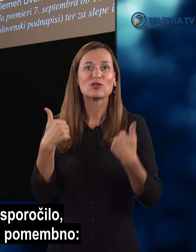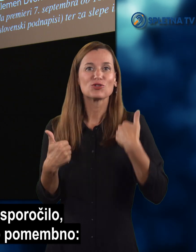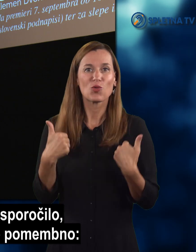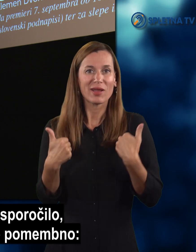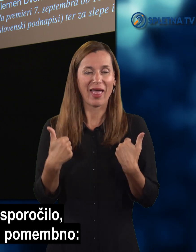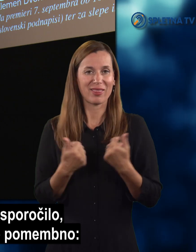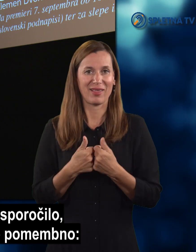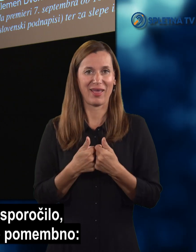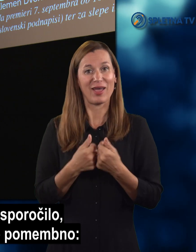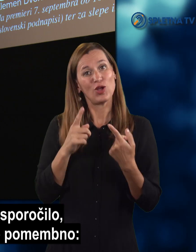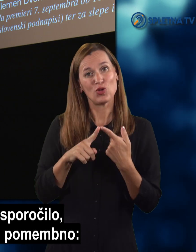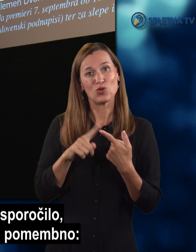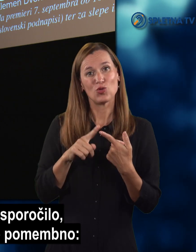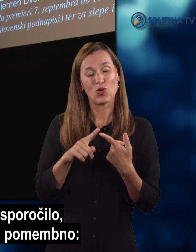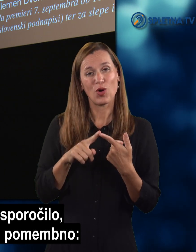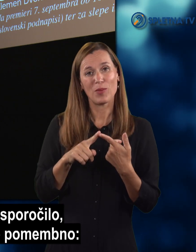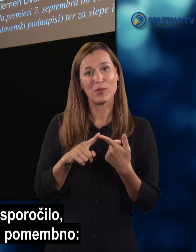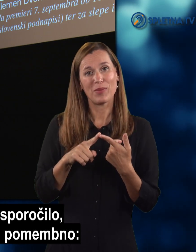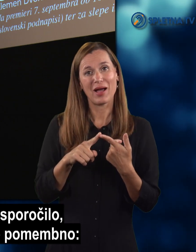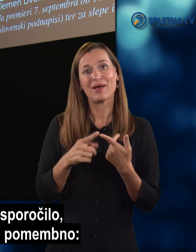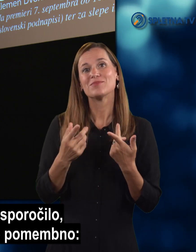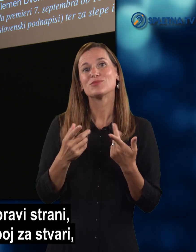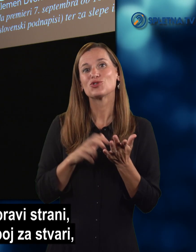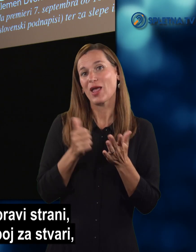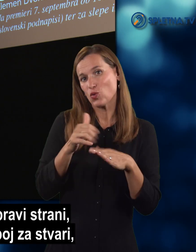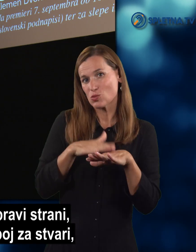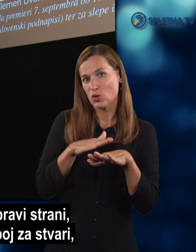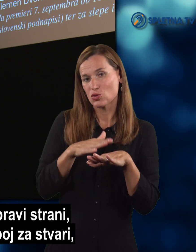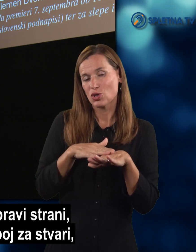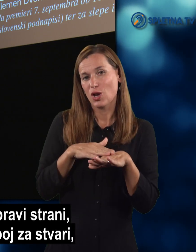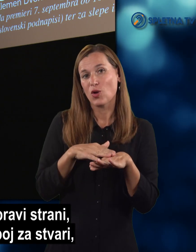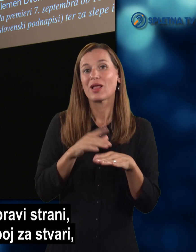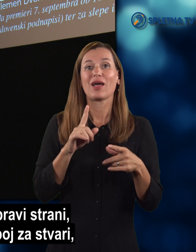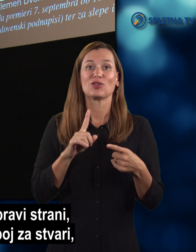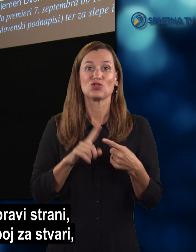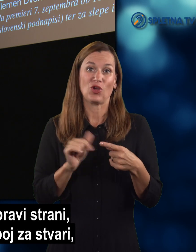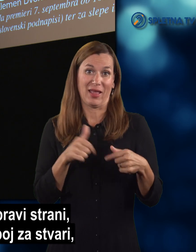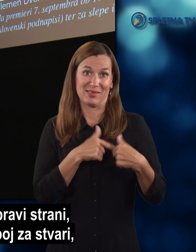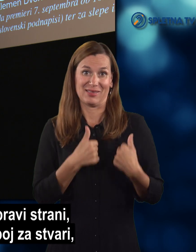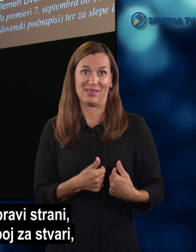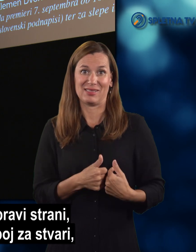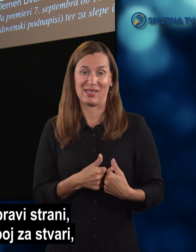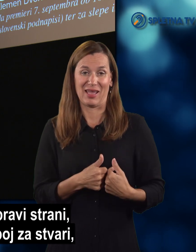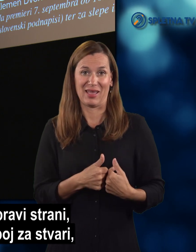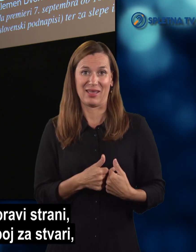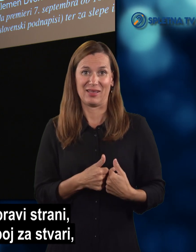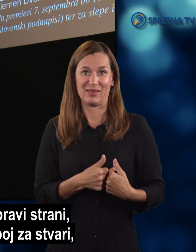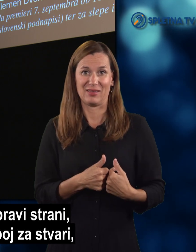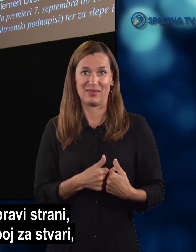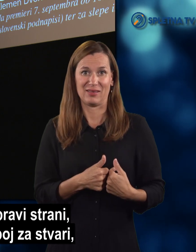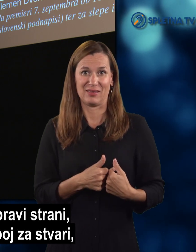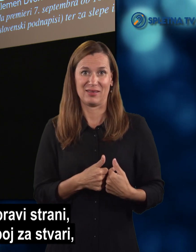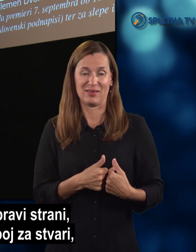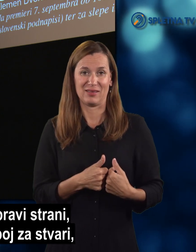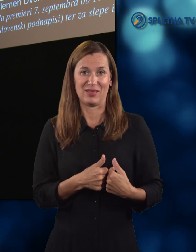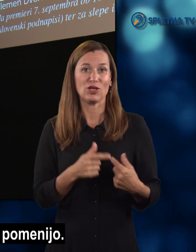drugo veliko sporočilo, ki se mi je zdelo, je pa to, da če je srce, če je prava stvar, za katero